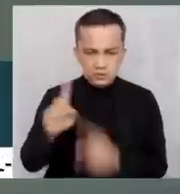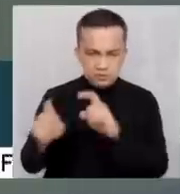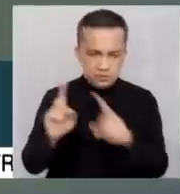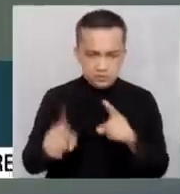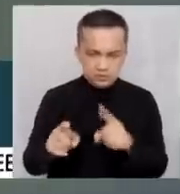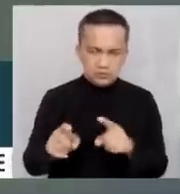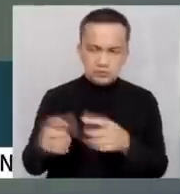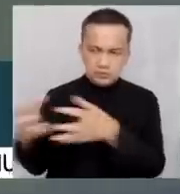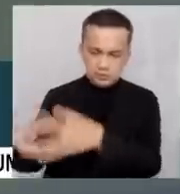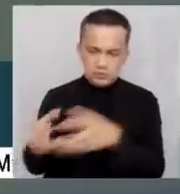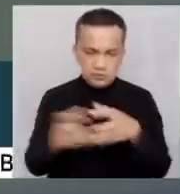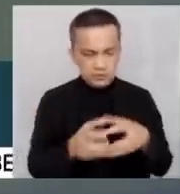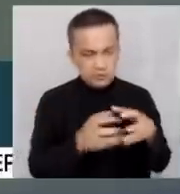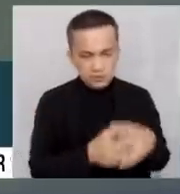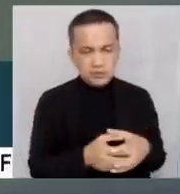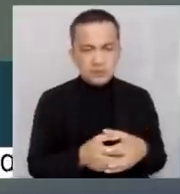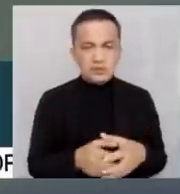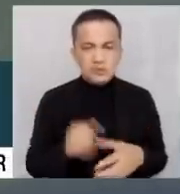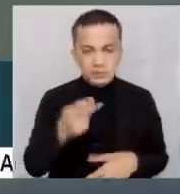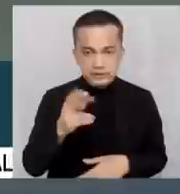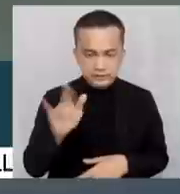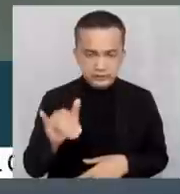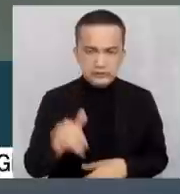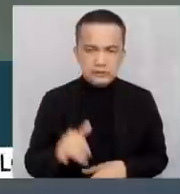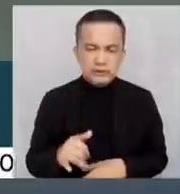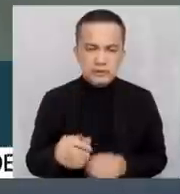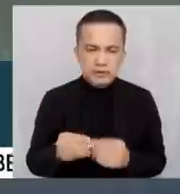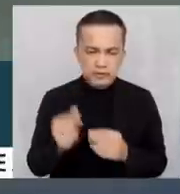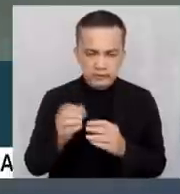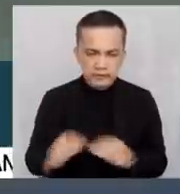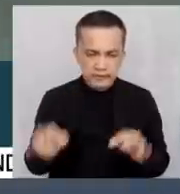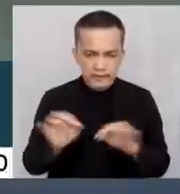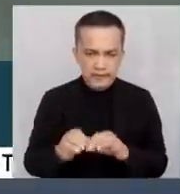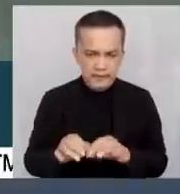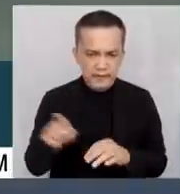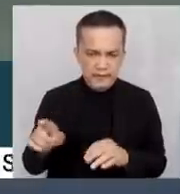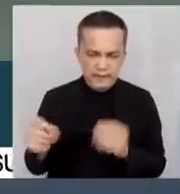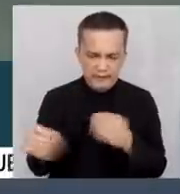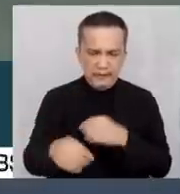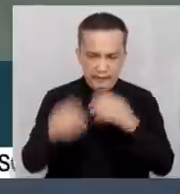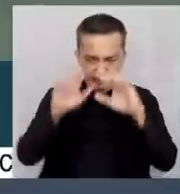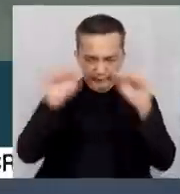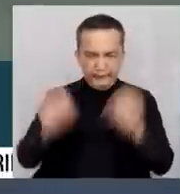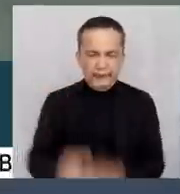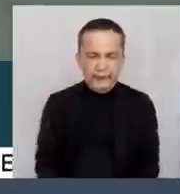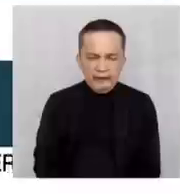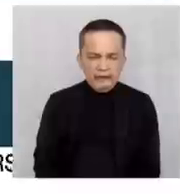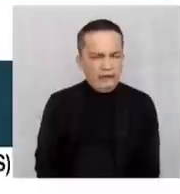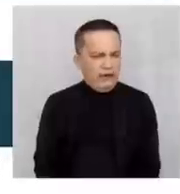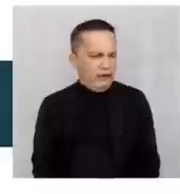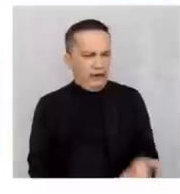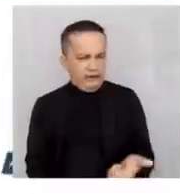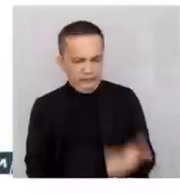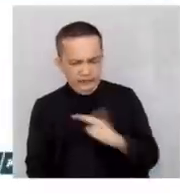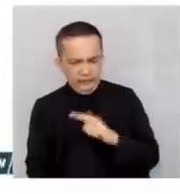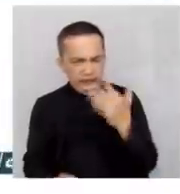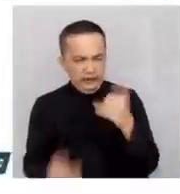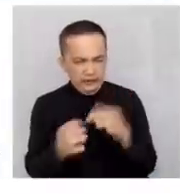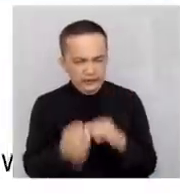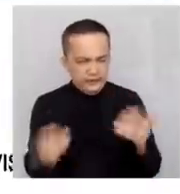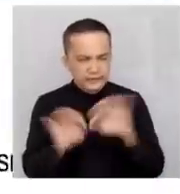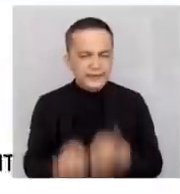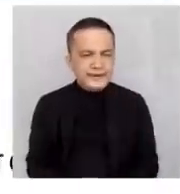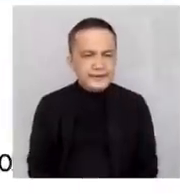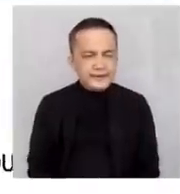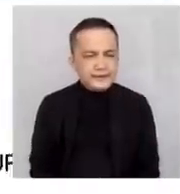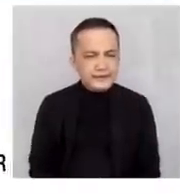na ito, lalong-lalo na yung Office of the President. Mm-hmm. And why is it important